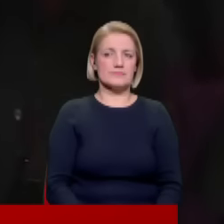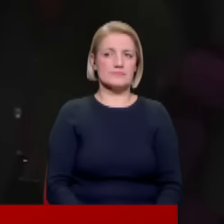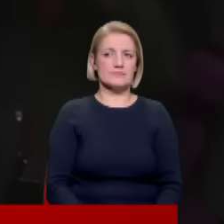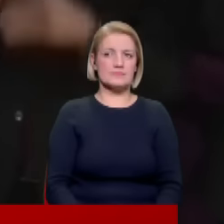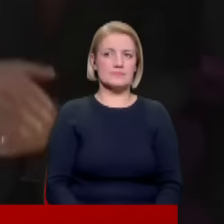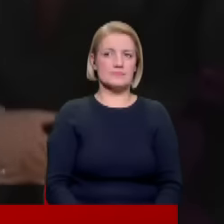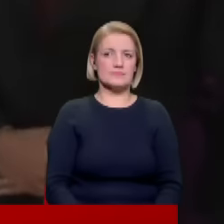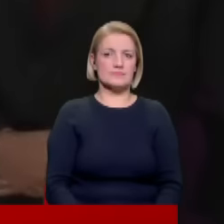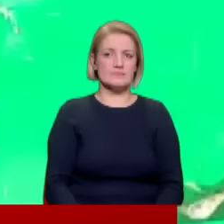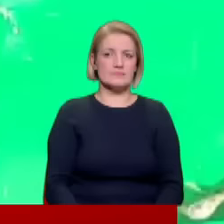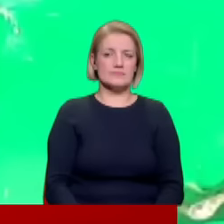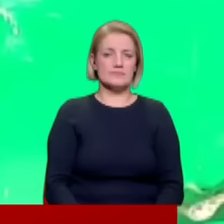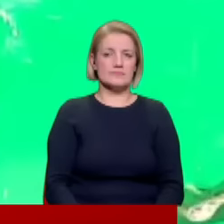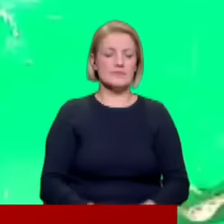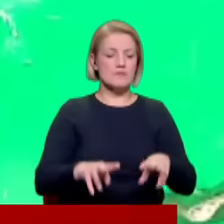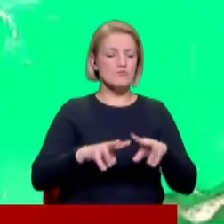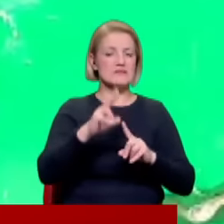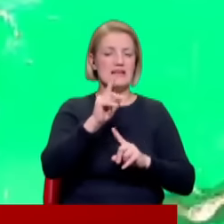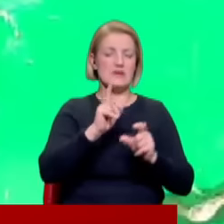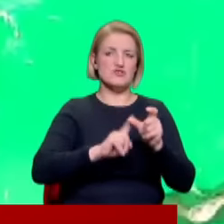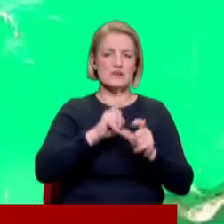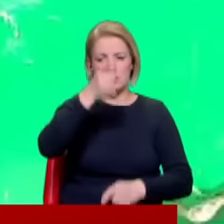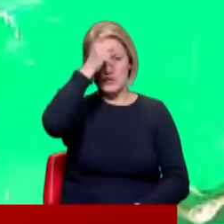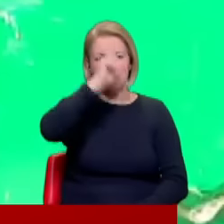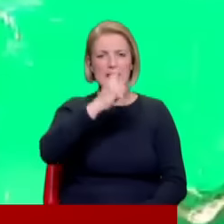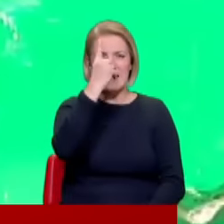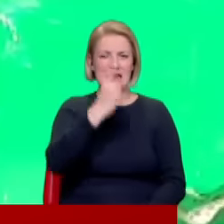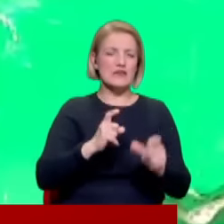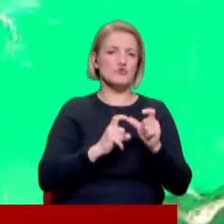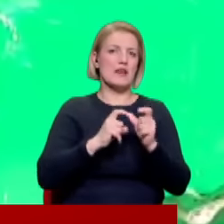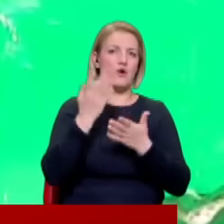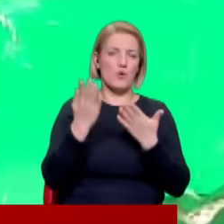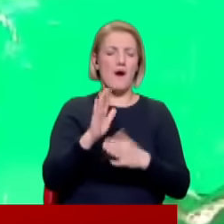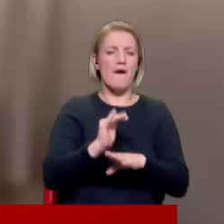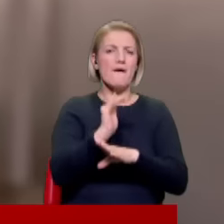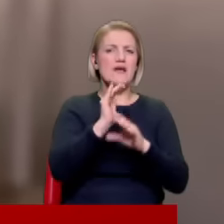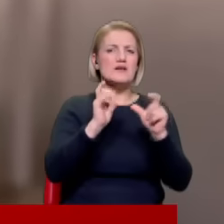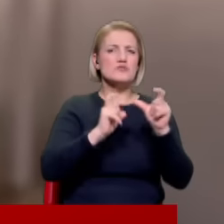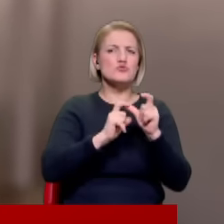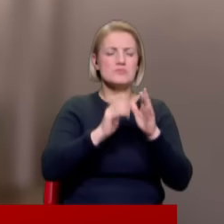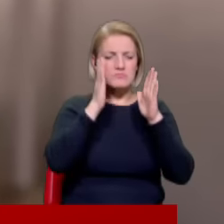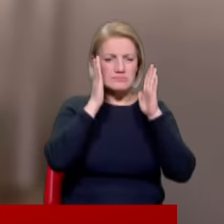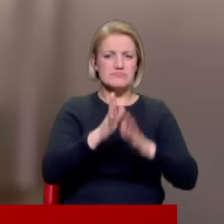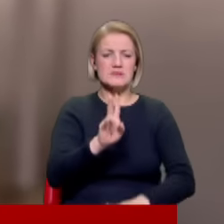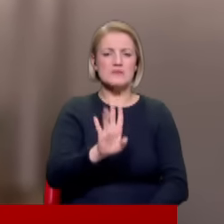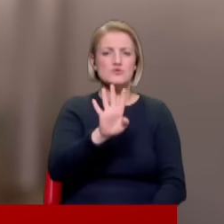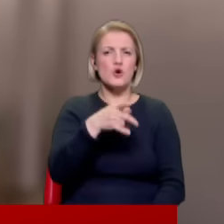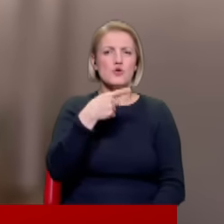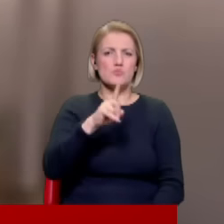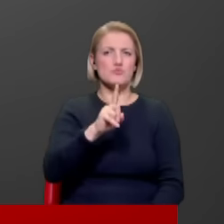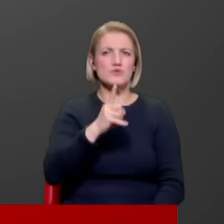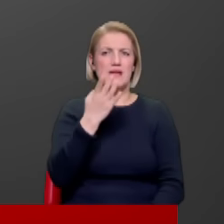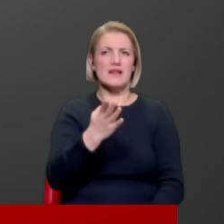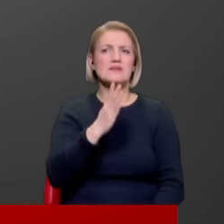Allah Ekber! Muazzez İlmiye Çığ, Türkiye'nin ilk Sümeroğlu'ydu. Hayatını Sümer diline adadı. 74 bin Sümer